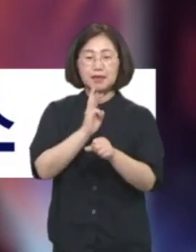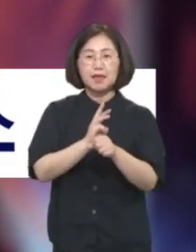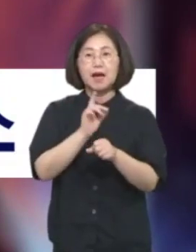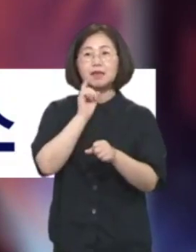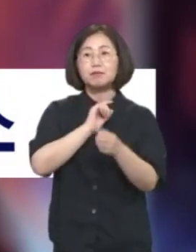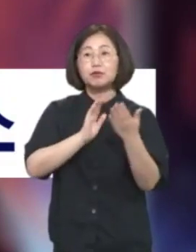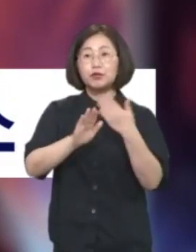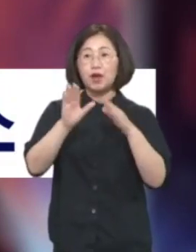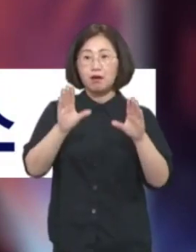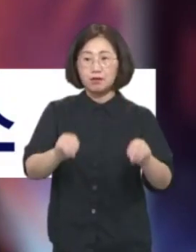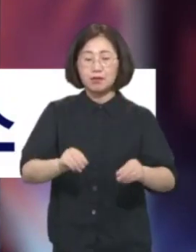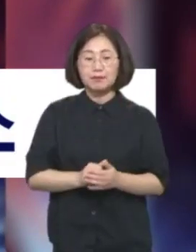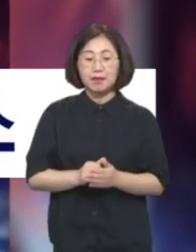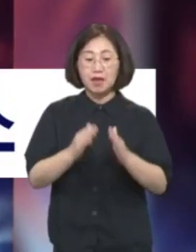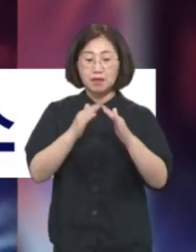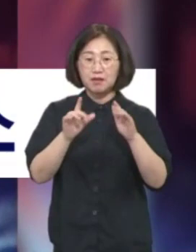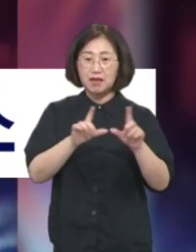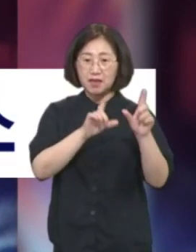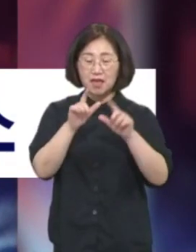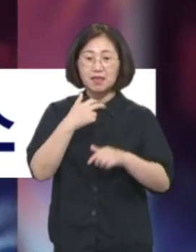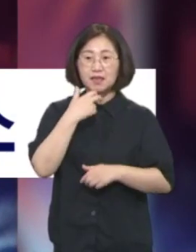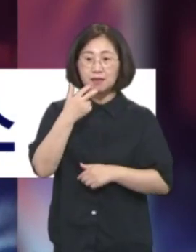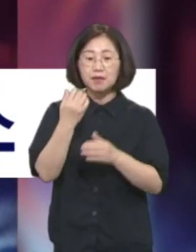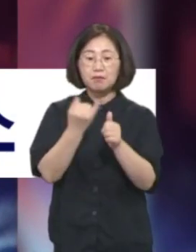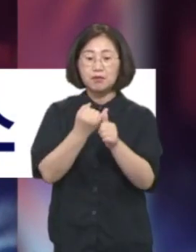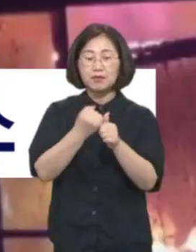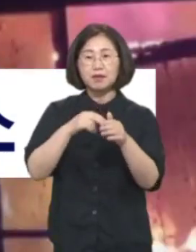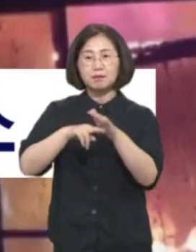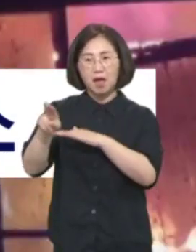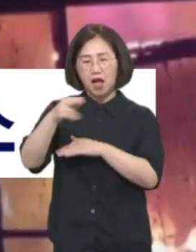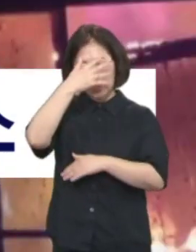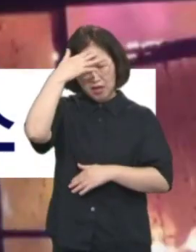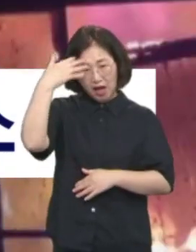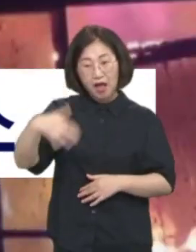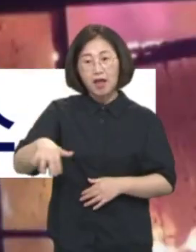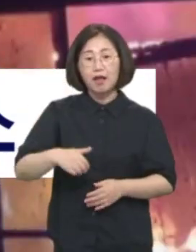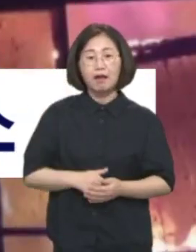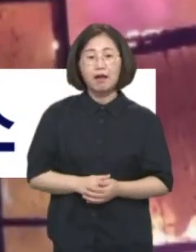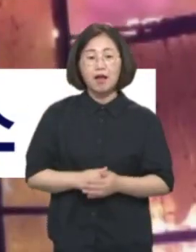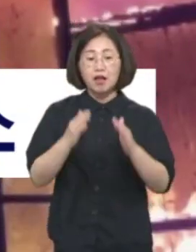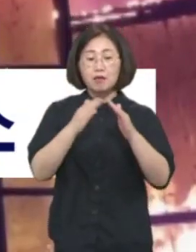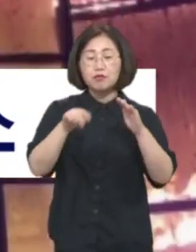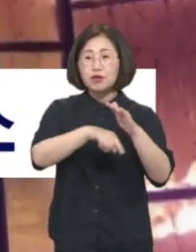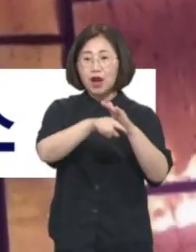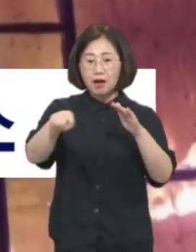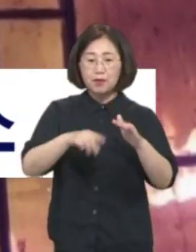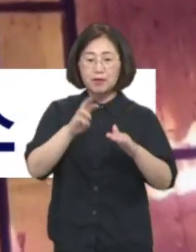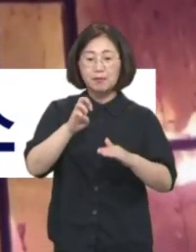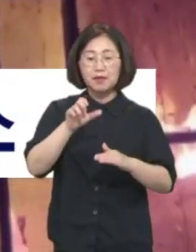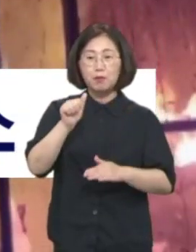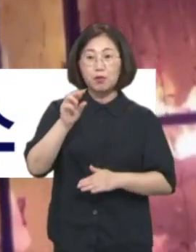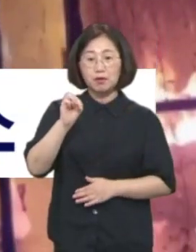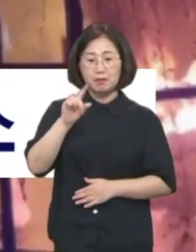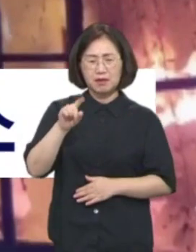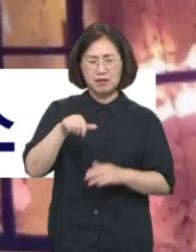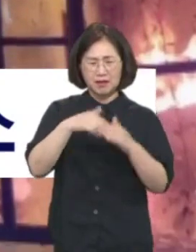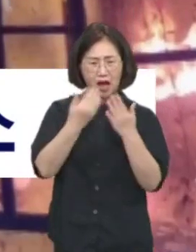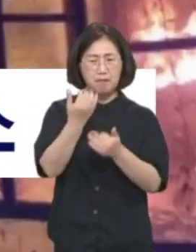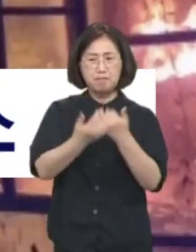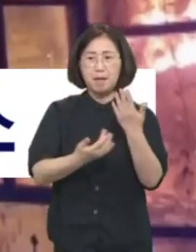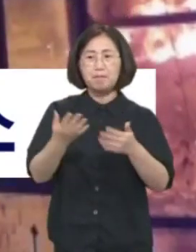꺼졌습니다. 주택에 살던 70대 부부는 대피해 인명피해는 없었지만 이 불로 내부 35제곱미터가 전부